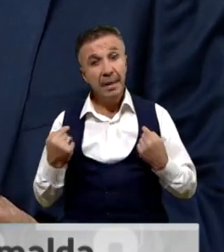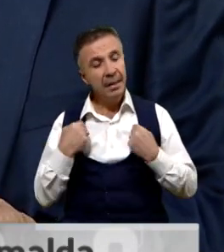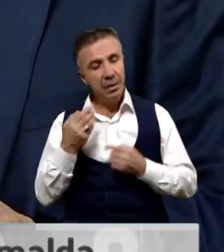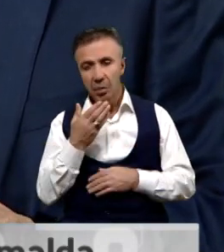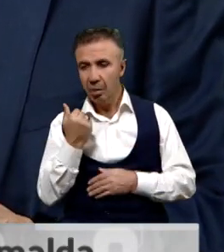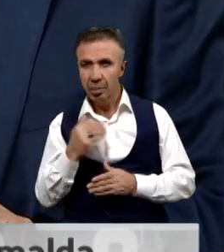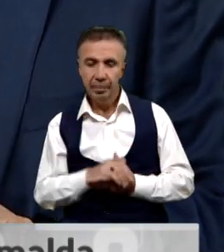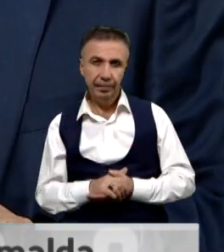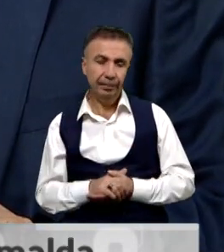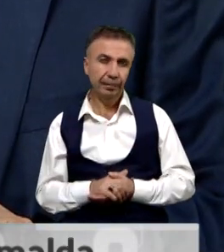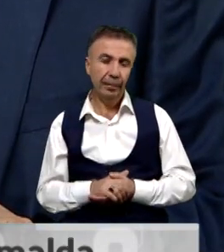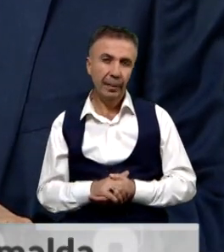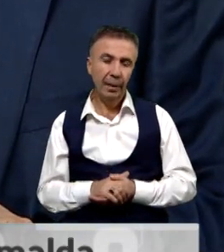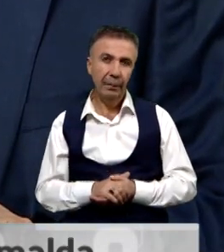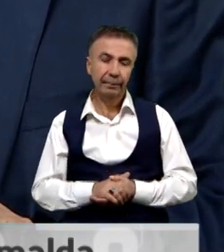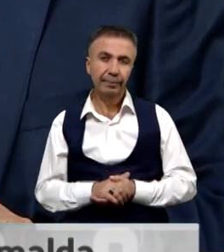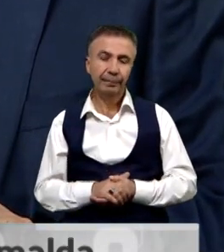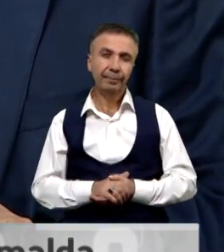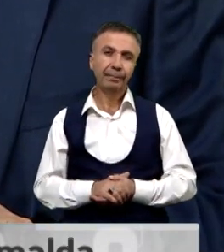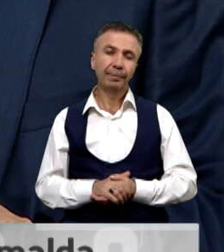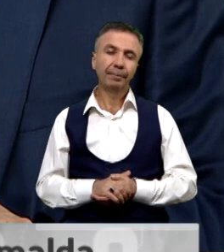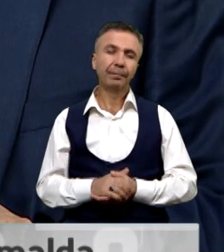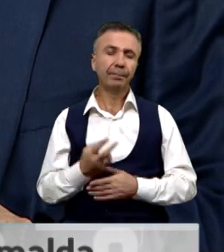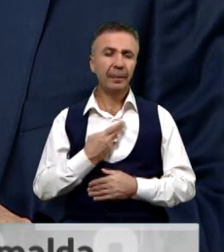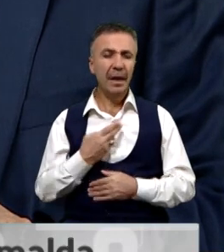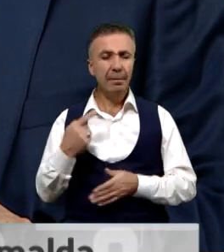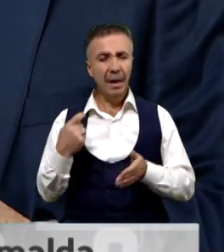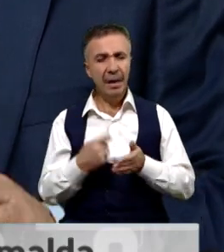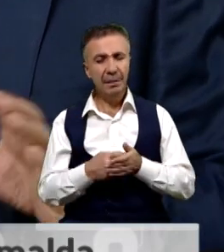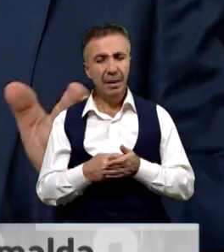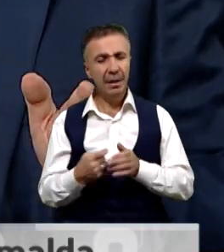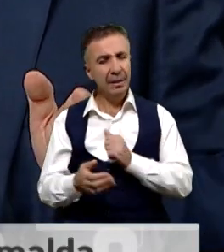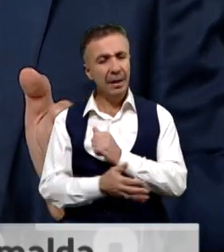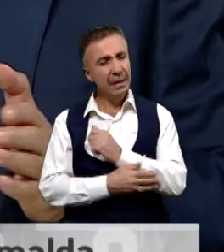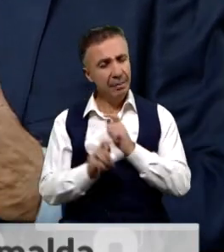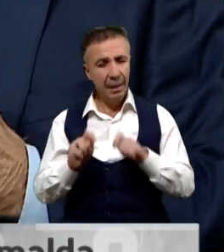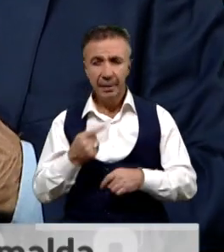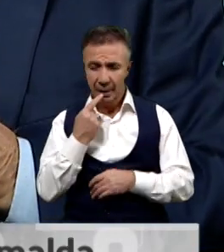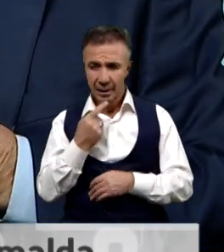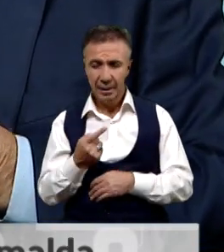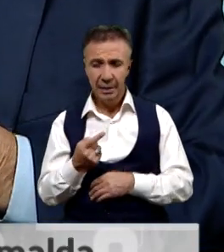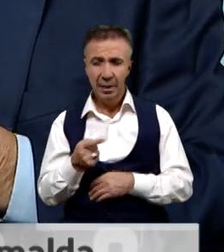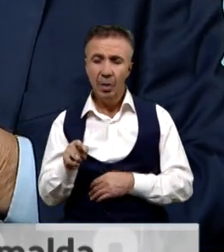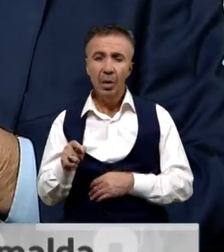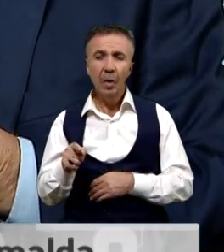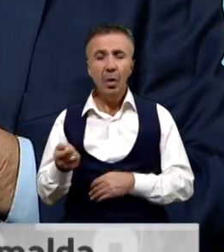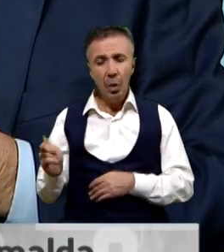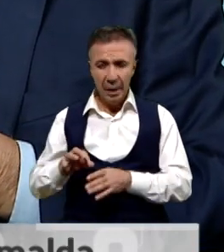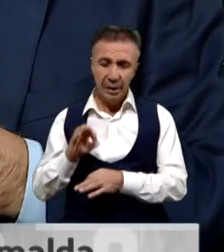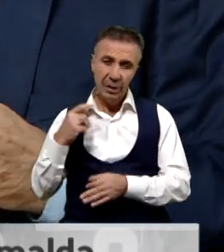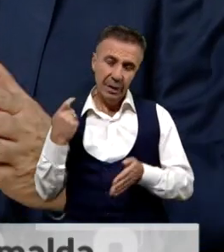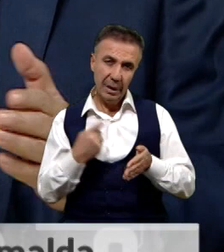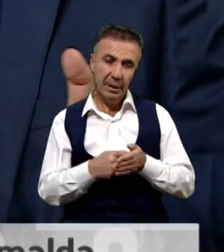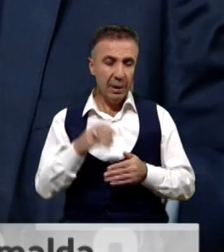bir Dolayısıyla işaret bulunmadıysa hocam mesela benim adama hayır yapın dedi. ha, mutlak dediyse onun adına